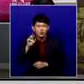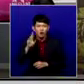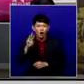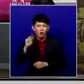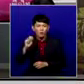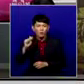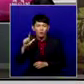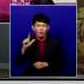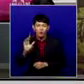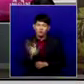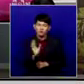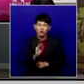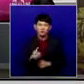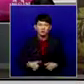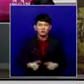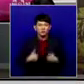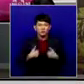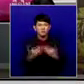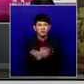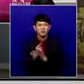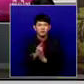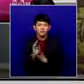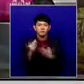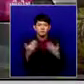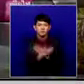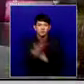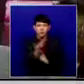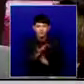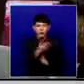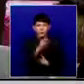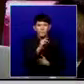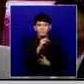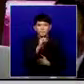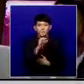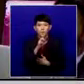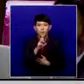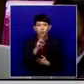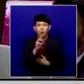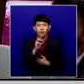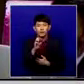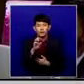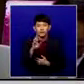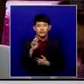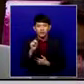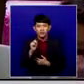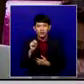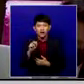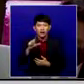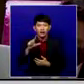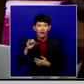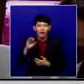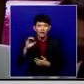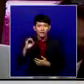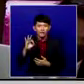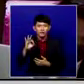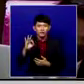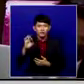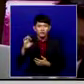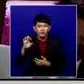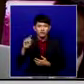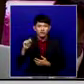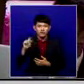กาทีฟนะครับเราใช้คำนี้เลยครับโมเดิร์นไลฟ์สไตล์นี่คือสิ่งที่จะเกิดขึ้นนะเราอัดฉีด